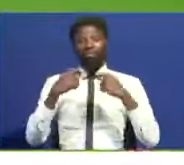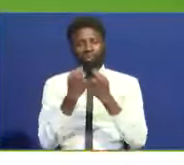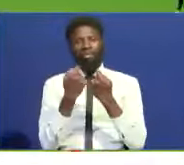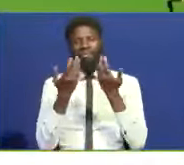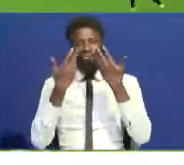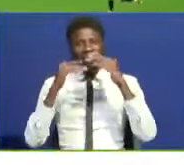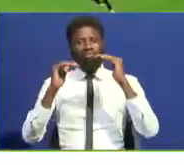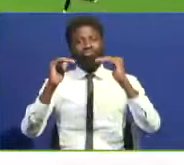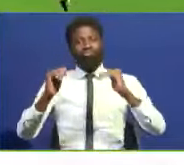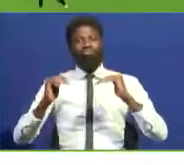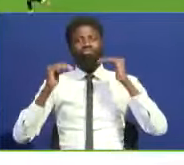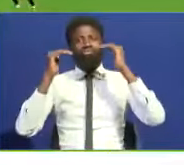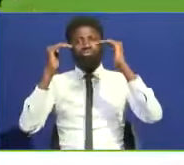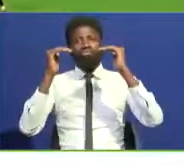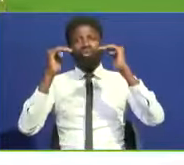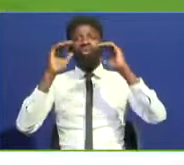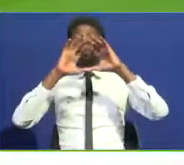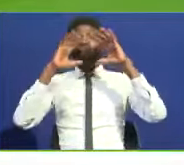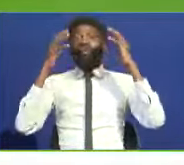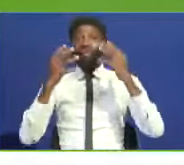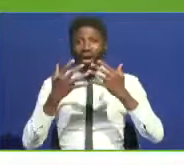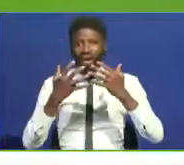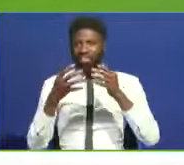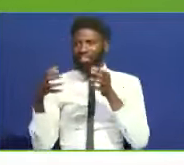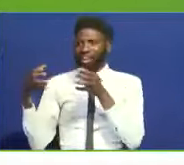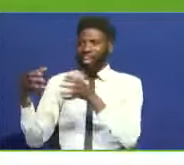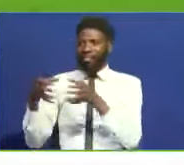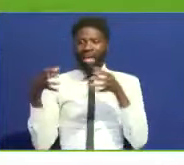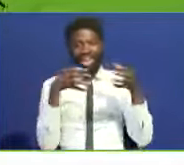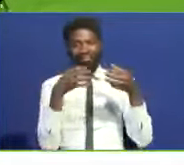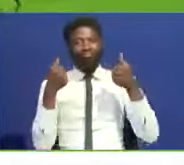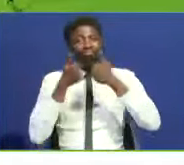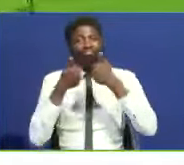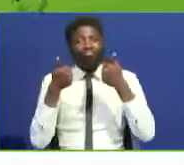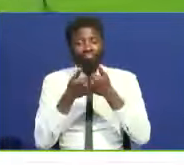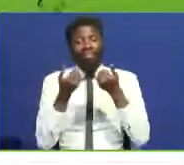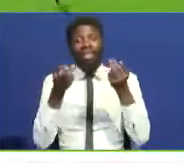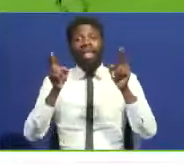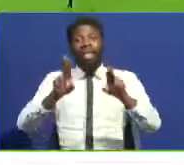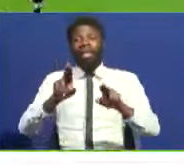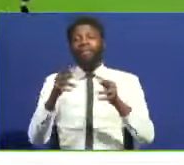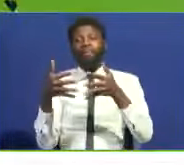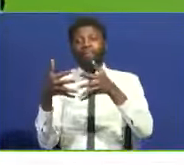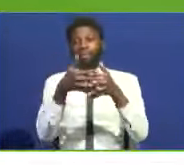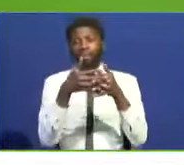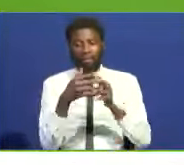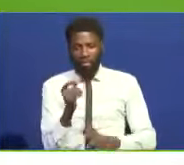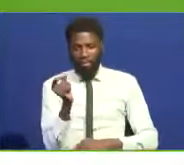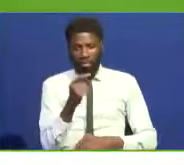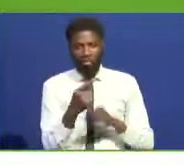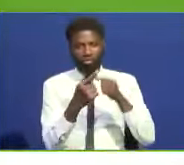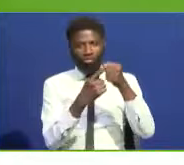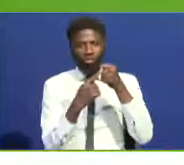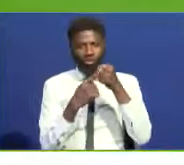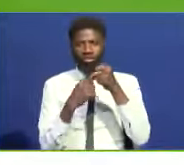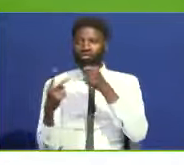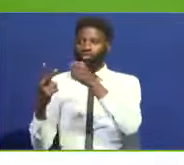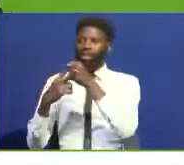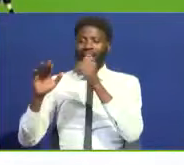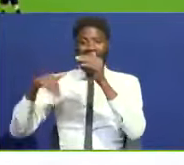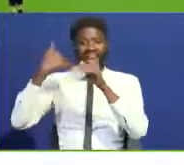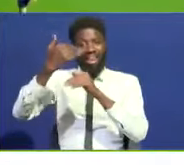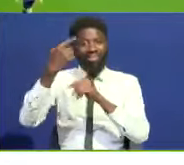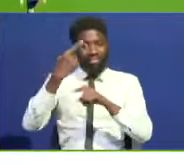fainali za kombe la dunia baina ya vilabu zitakazoandaliwa nchini Marekani mwezi Juni na Julai mwaka ujao pamoja na